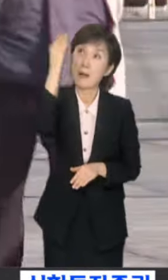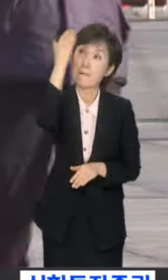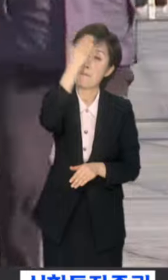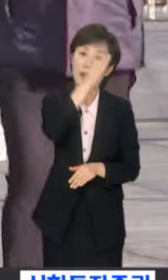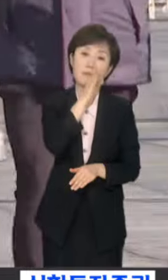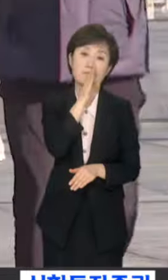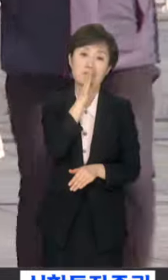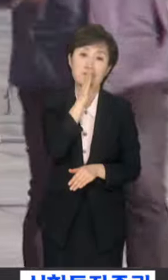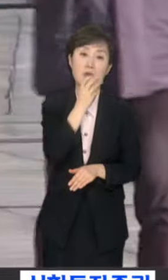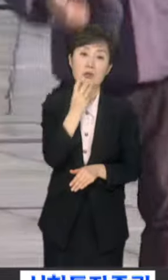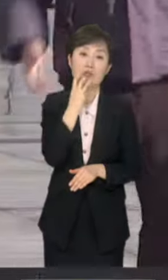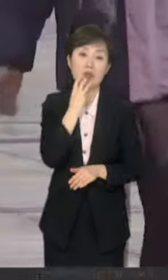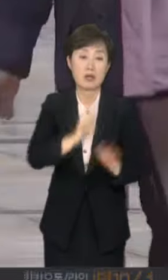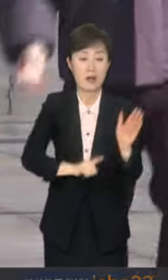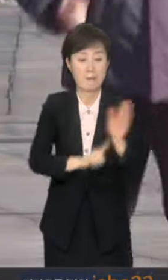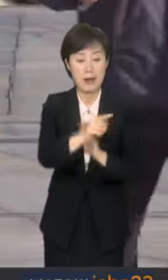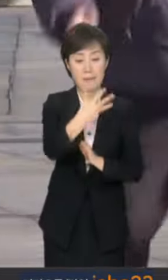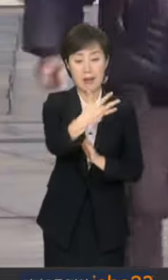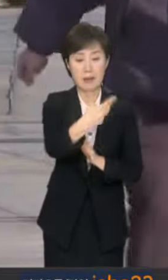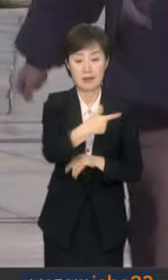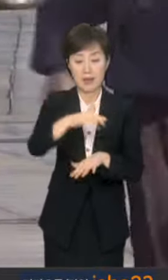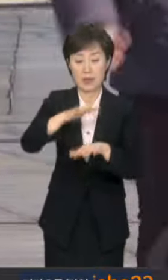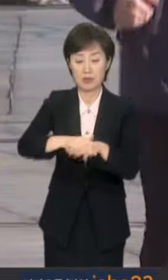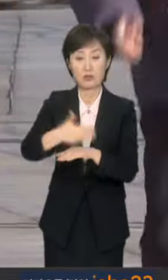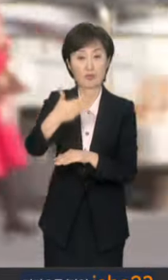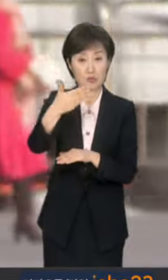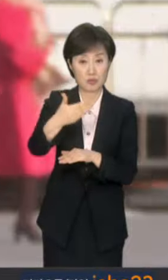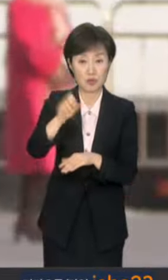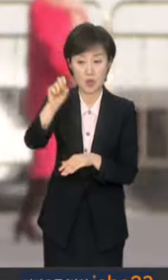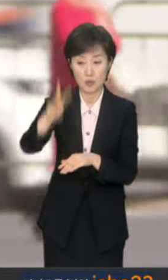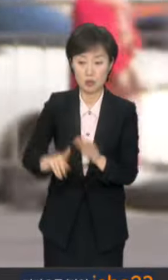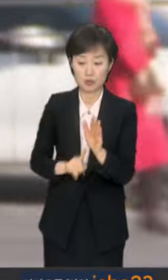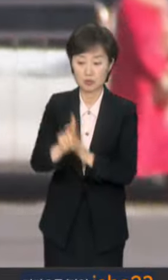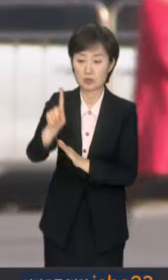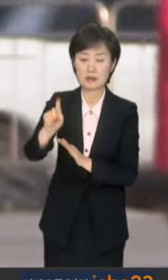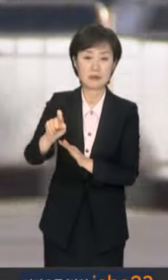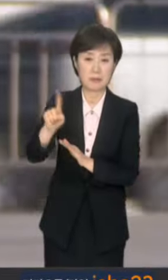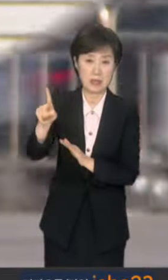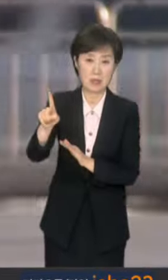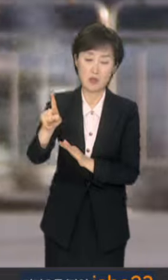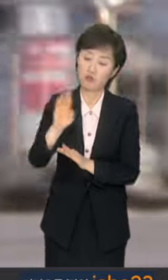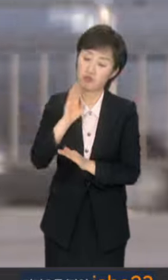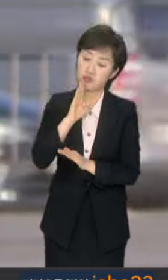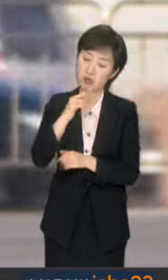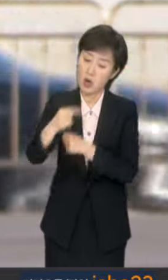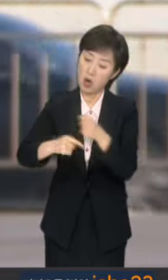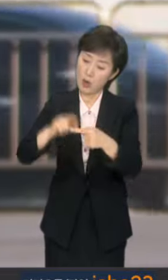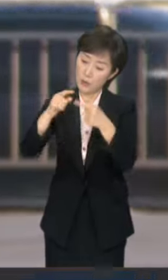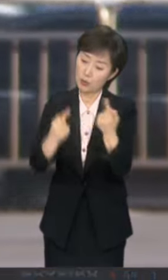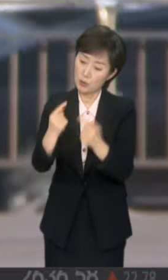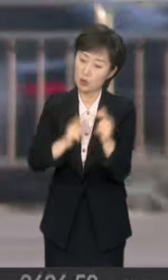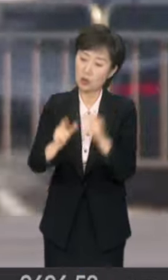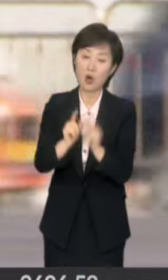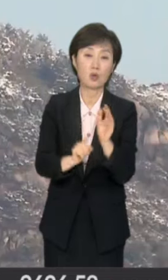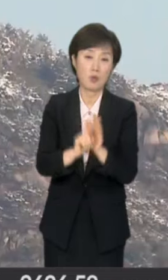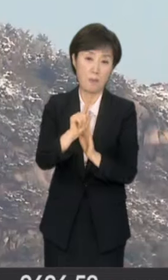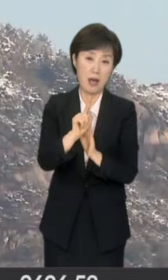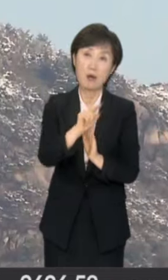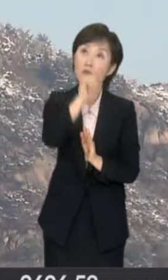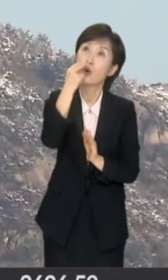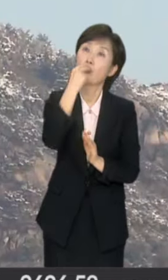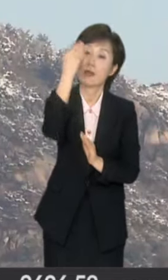가운데 서울의 낮 최고 기온 8도, 대전 9도, 광주가 11도까지 올라 예년 기온을 2도가량 웃돌겠고요.